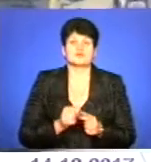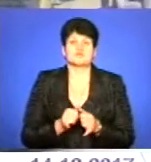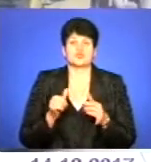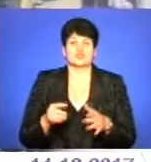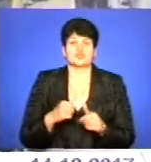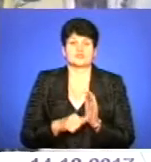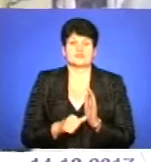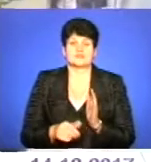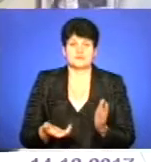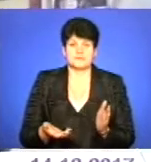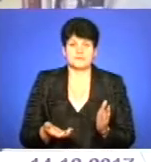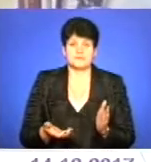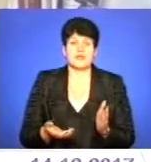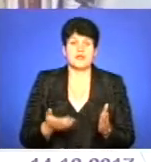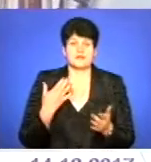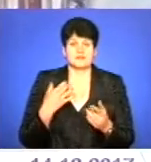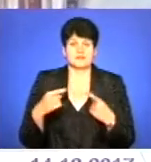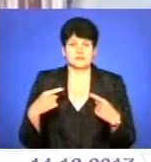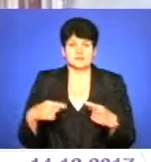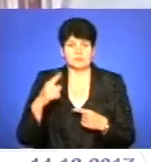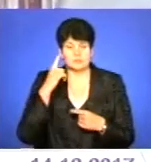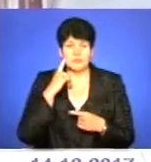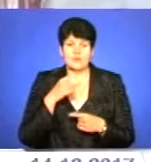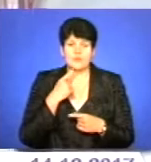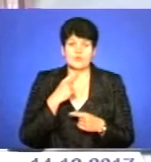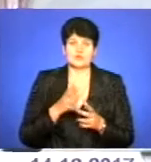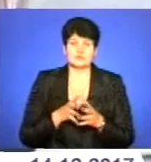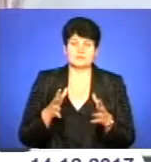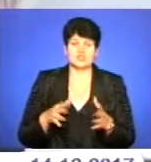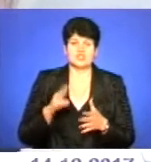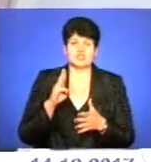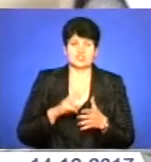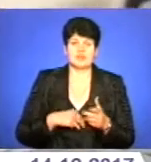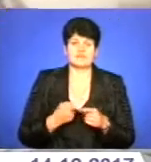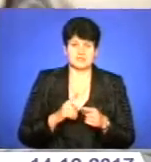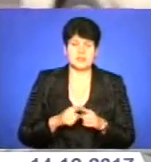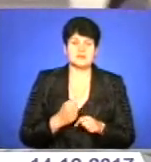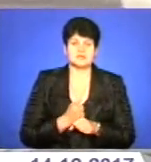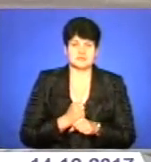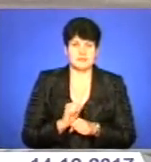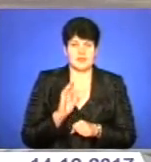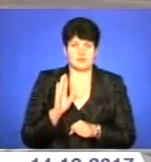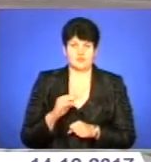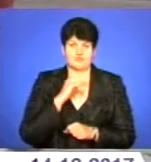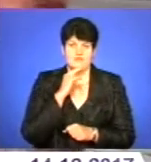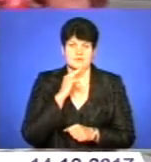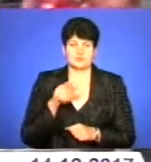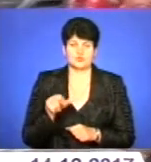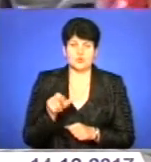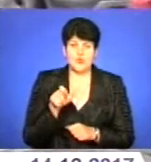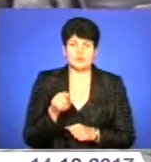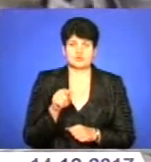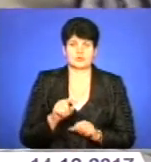60? Та попри розбіжність думок, водії зауважують, що збільшення штрафів стимулює бути обачнішими на дорогах. Тому,